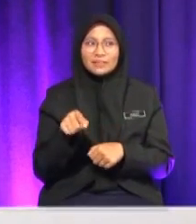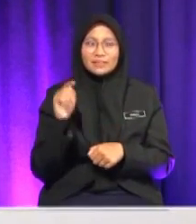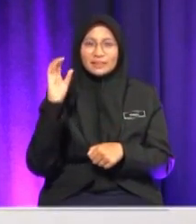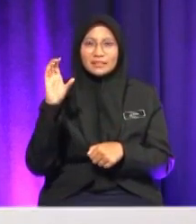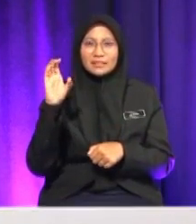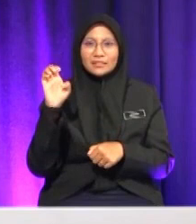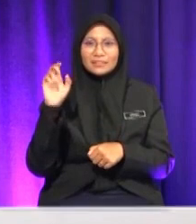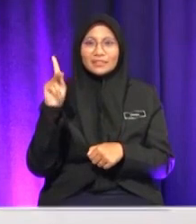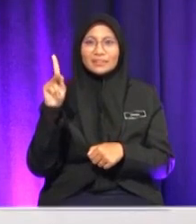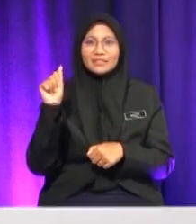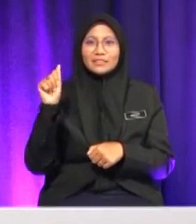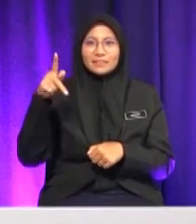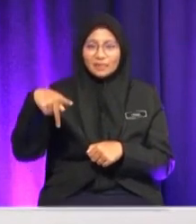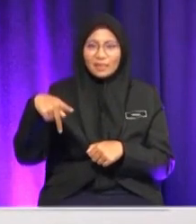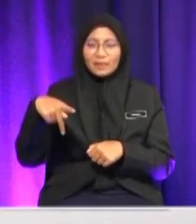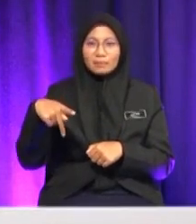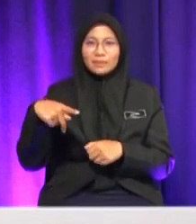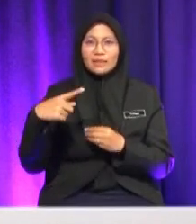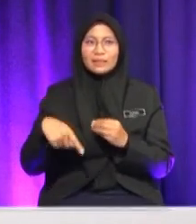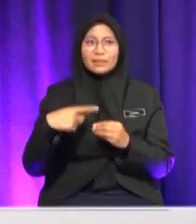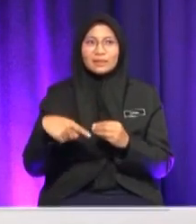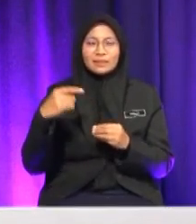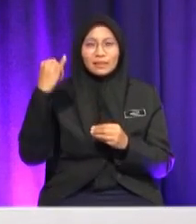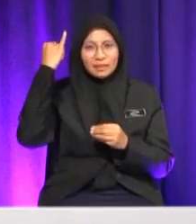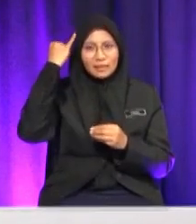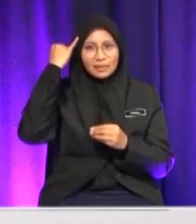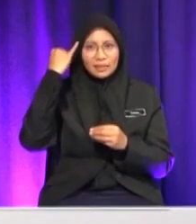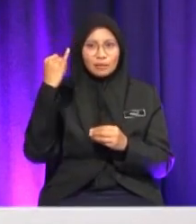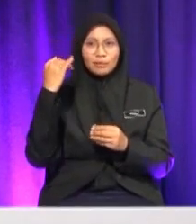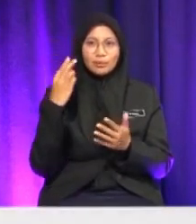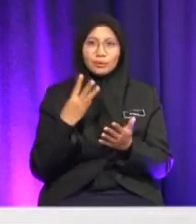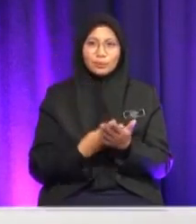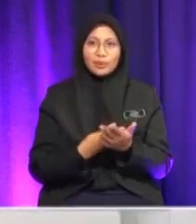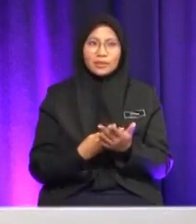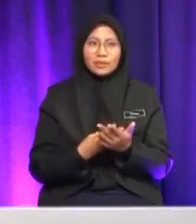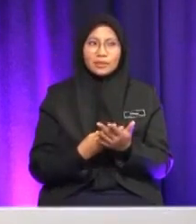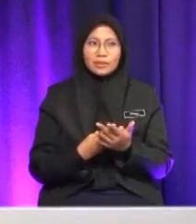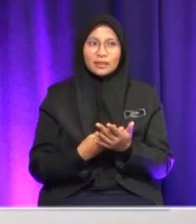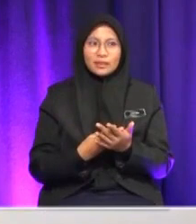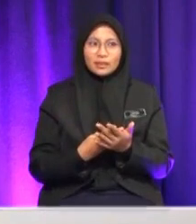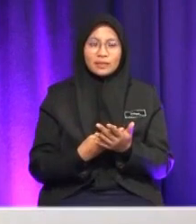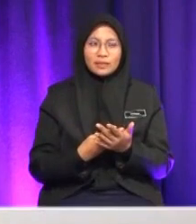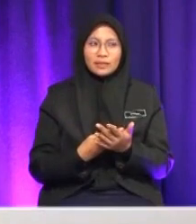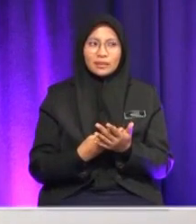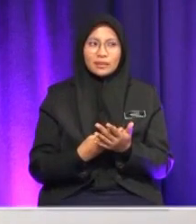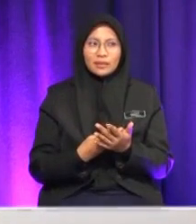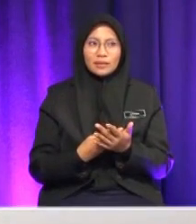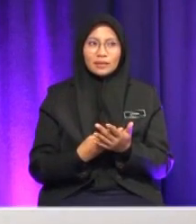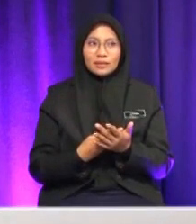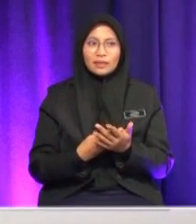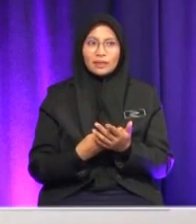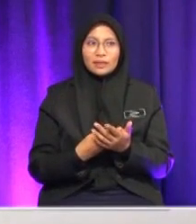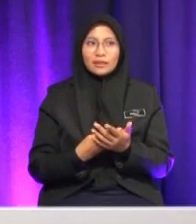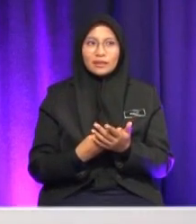mempunyai kecekapan ilmu kewangan lah. Mereka perlu tahu macam mana nak membelanjakan wang dengan lebih jimat.